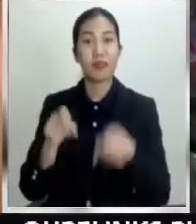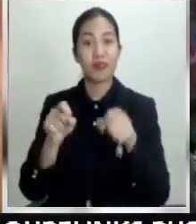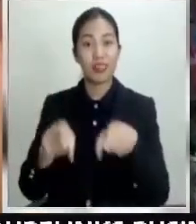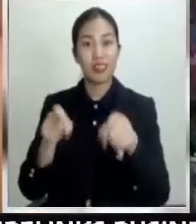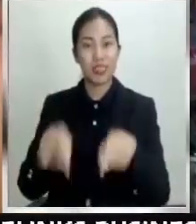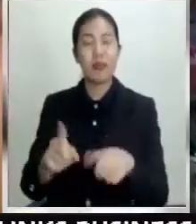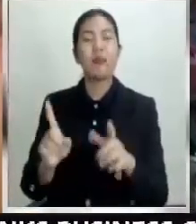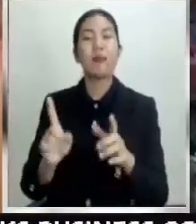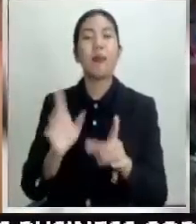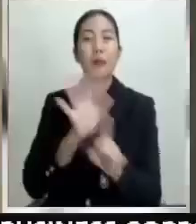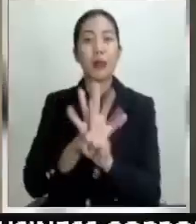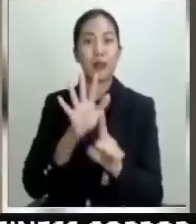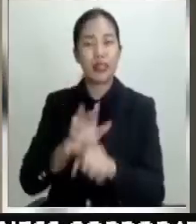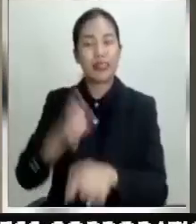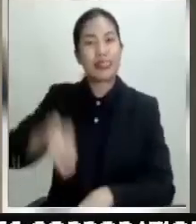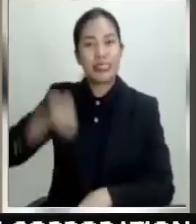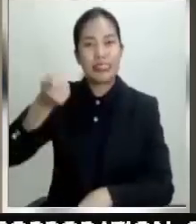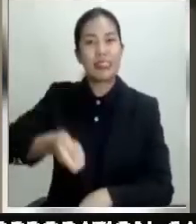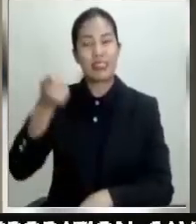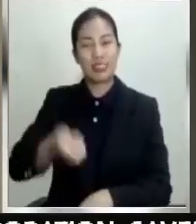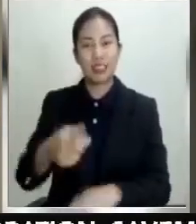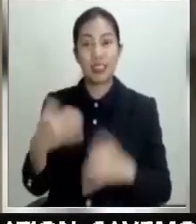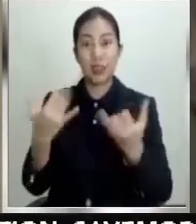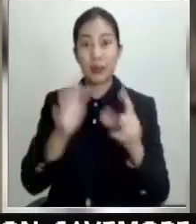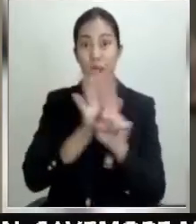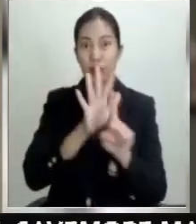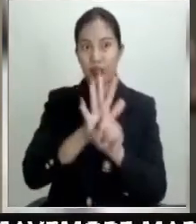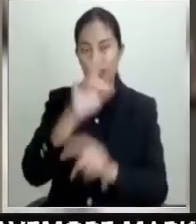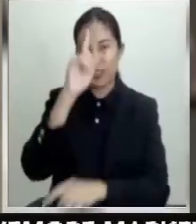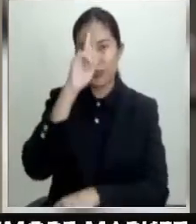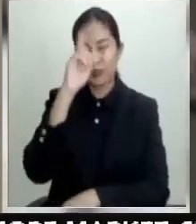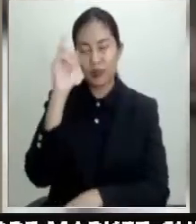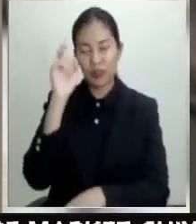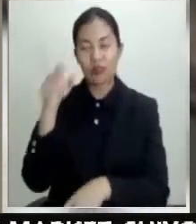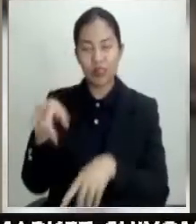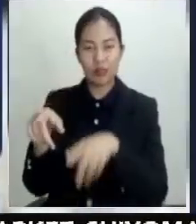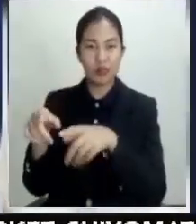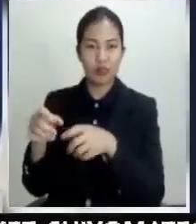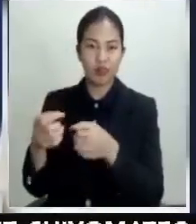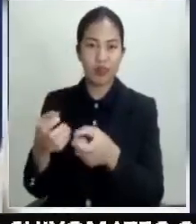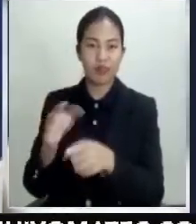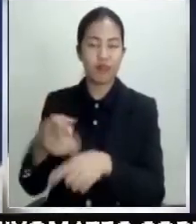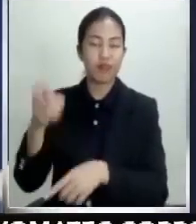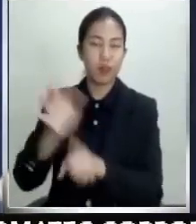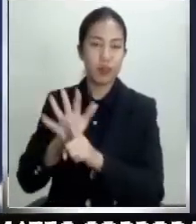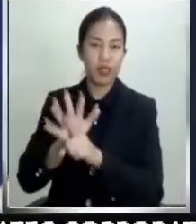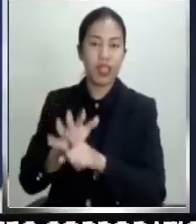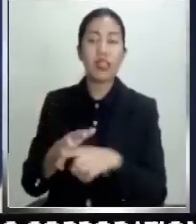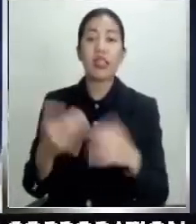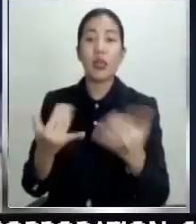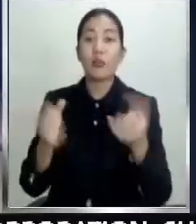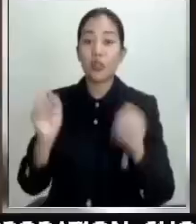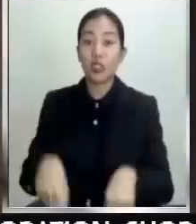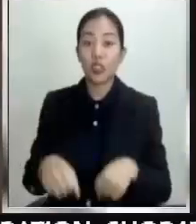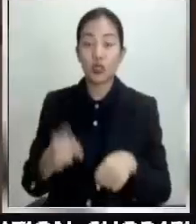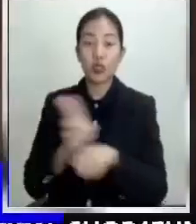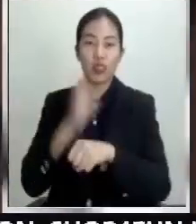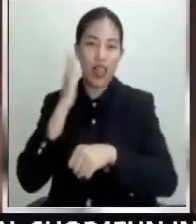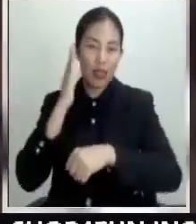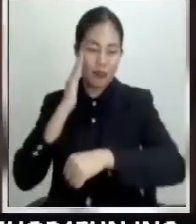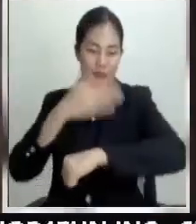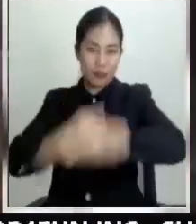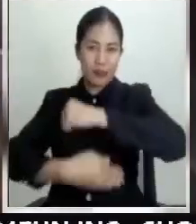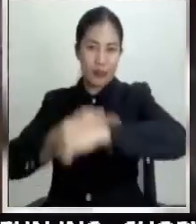ngayon malakas kasi uso. Payo ng isang doktor, maaaring gumamit ng bimpo sa braso para maiwasan ng direktang pagtama